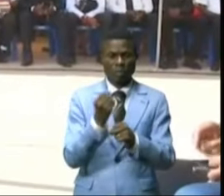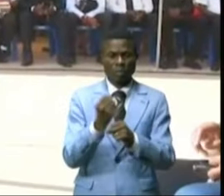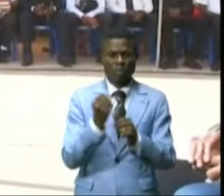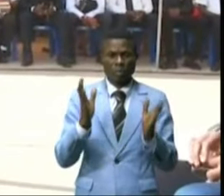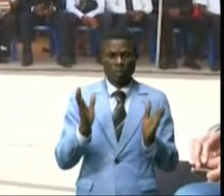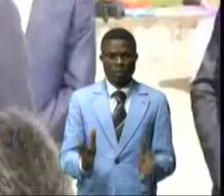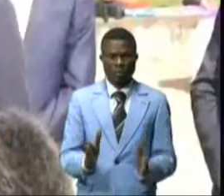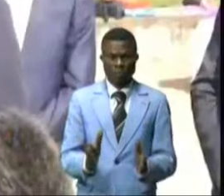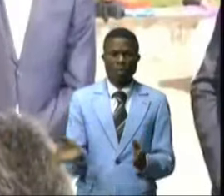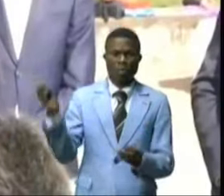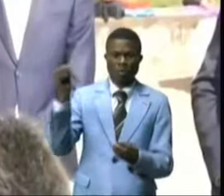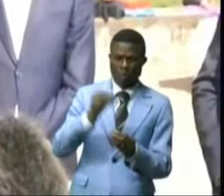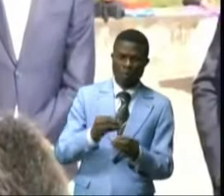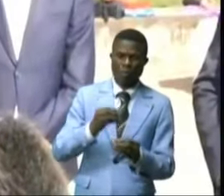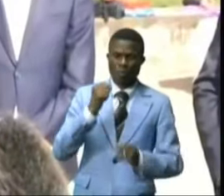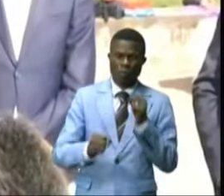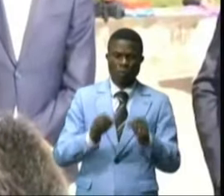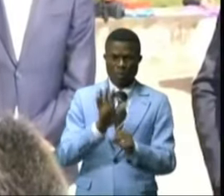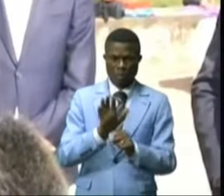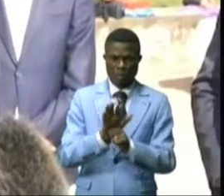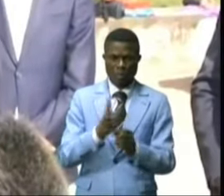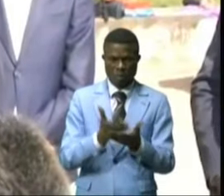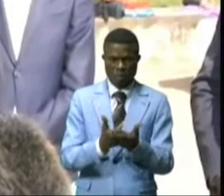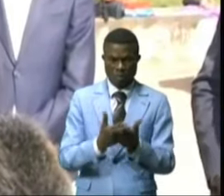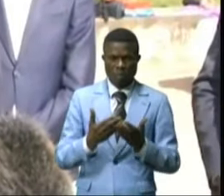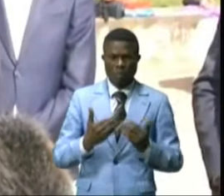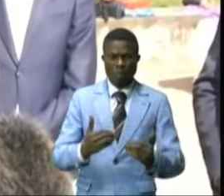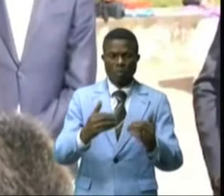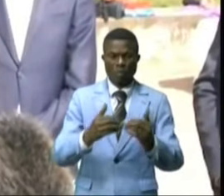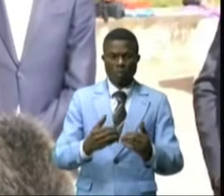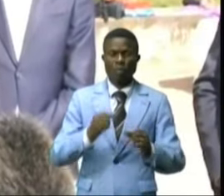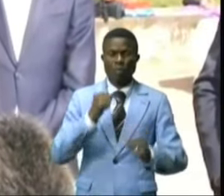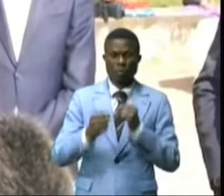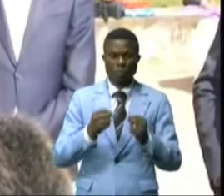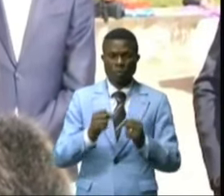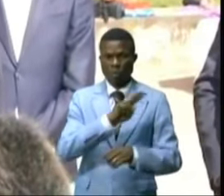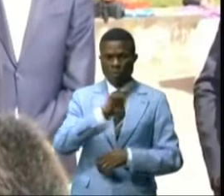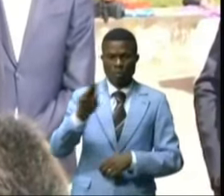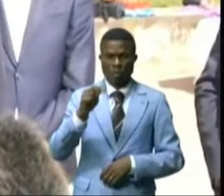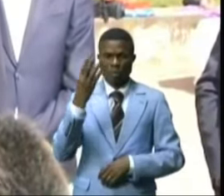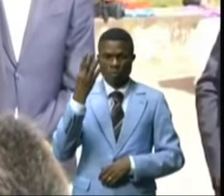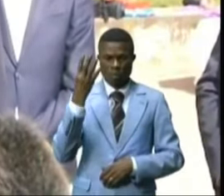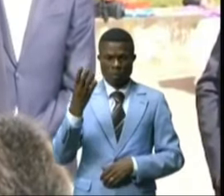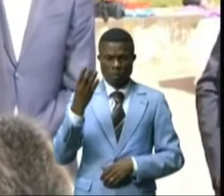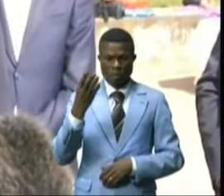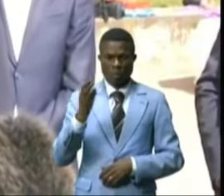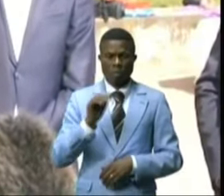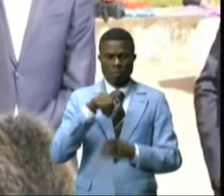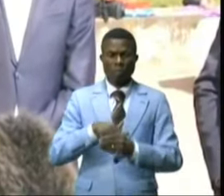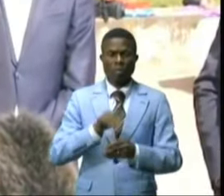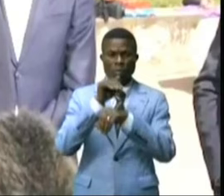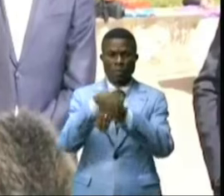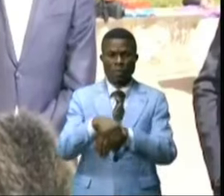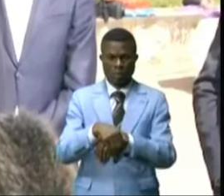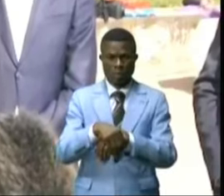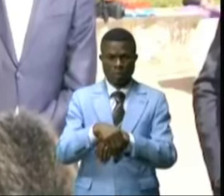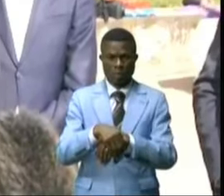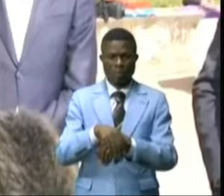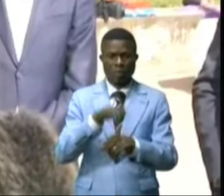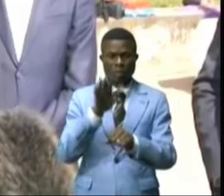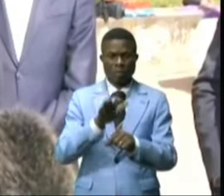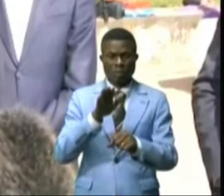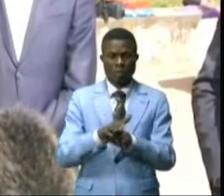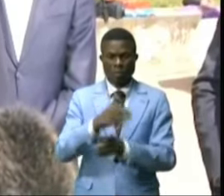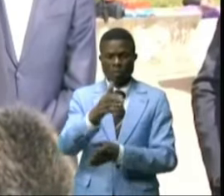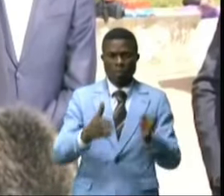à redoubler d'efforts. La poursuite de ces efforts en 2024, dont la participation contributive maximale de